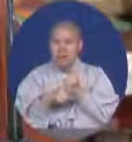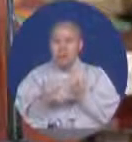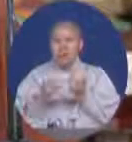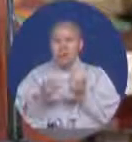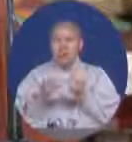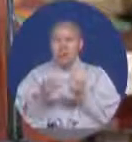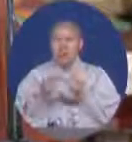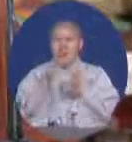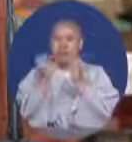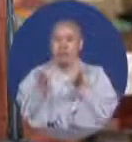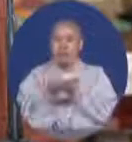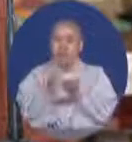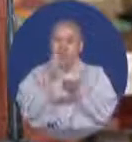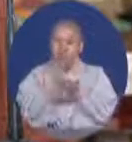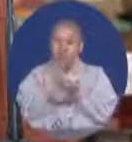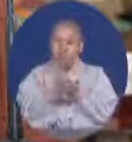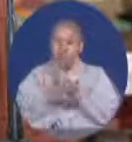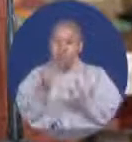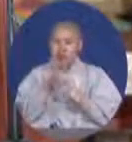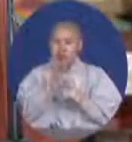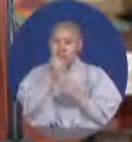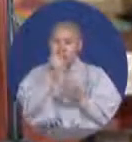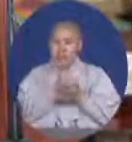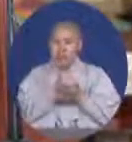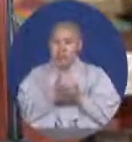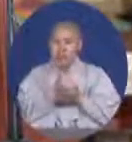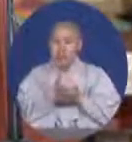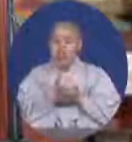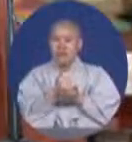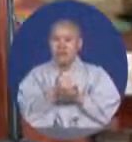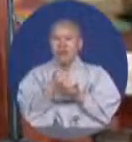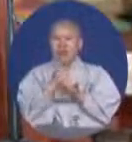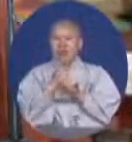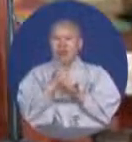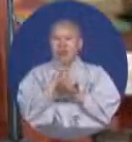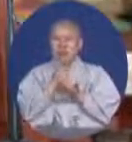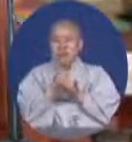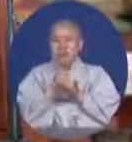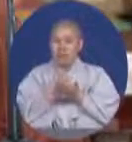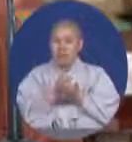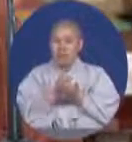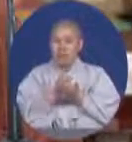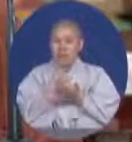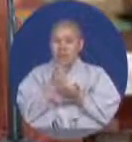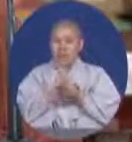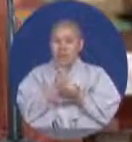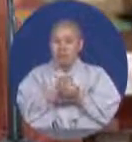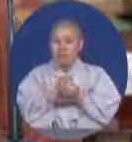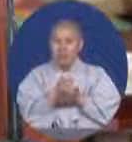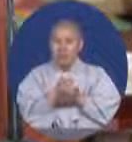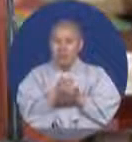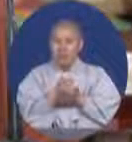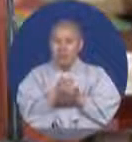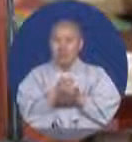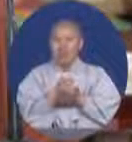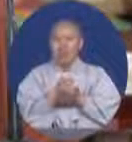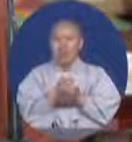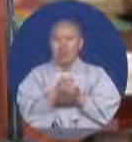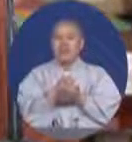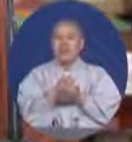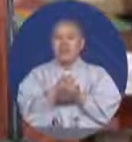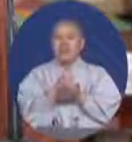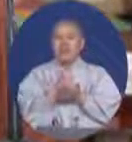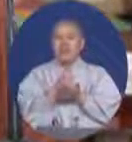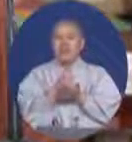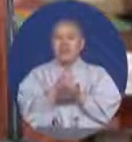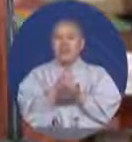제법이 바로 부처님이요. 제법이라는 게 뭐예요? 이런 게 다 제법인데 이게 다 제법과 같은 뜻이다. 제법여이다